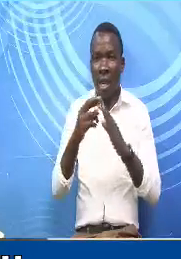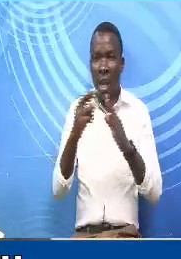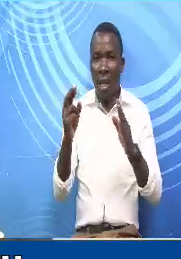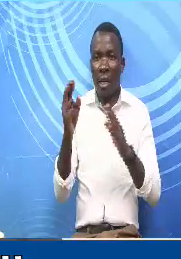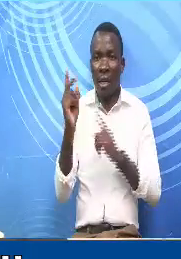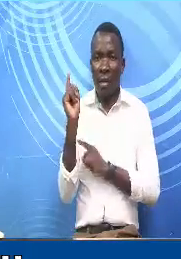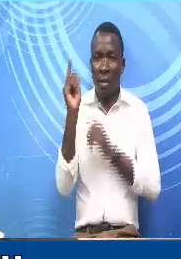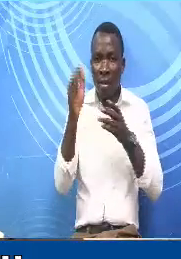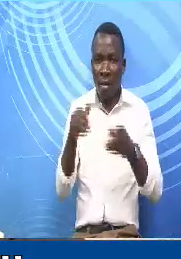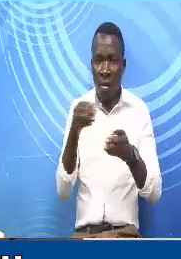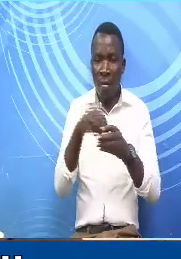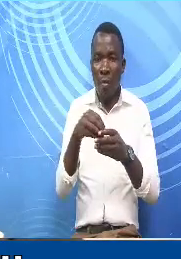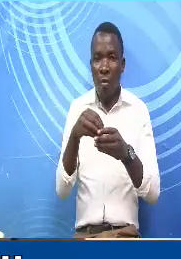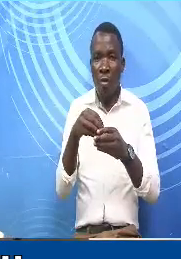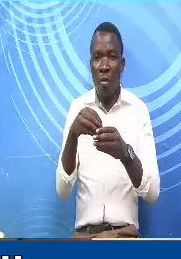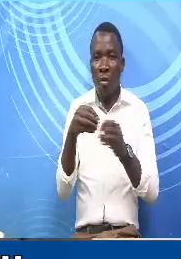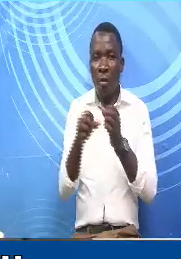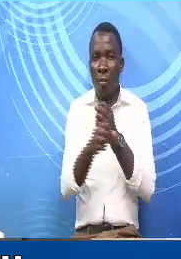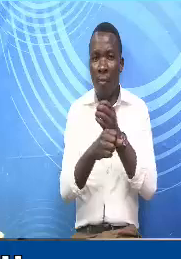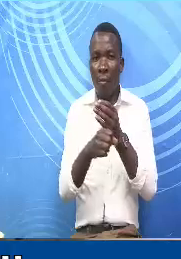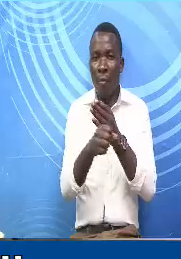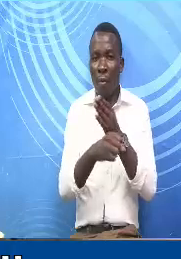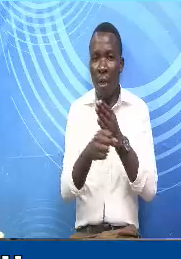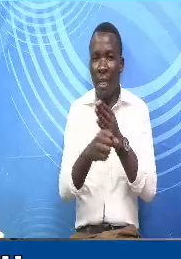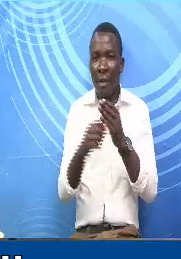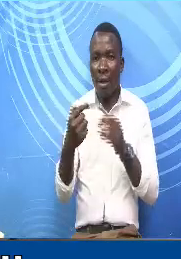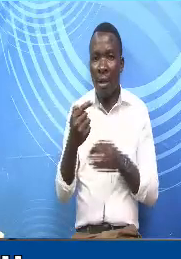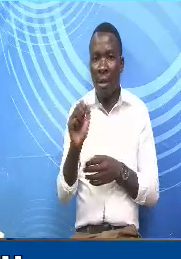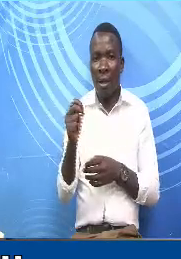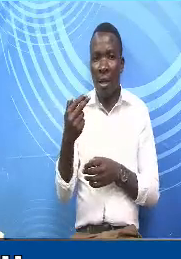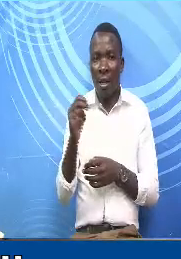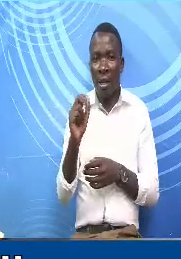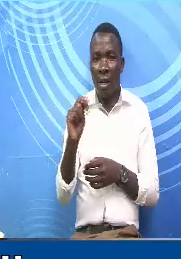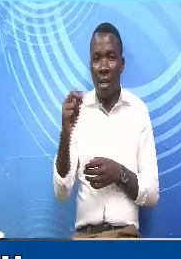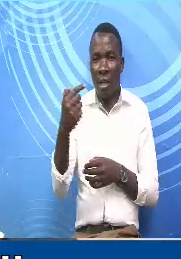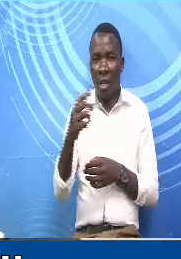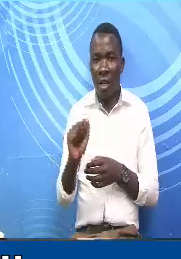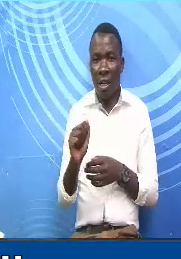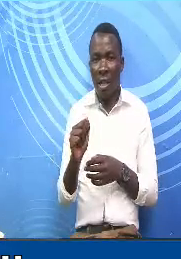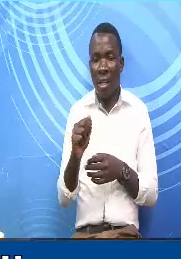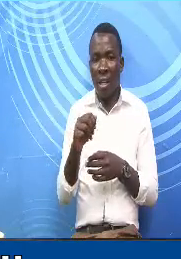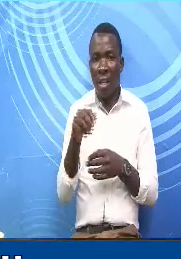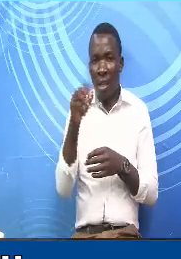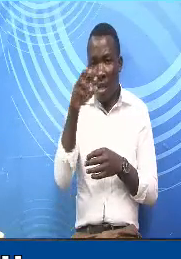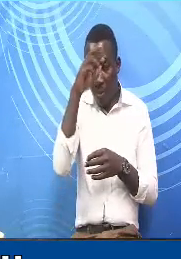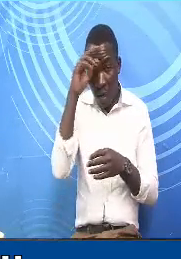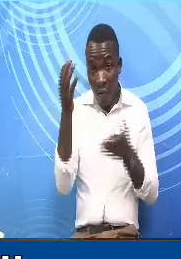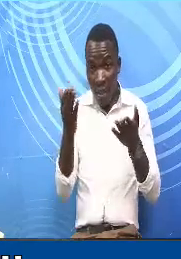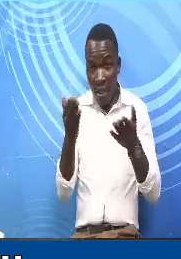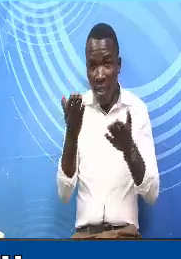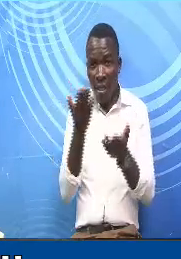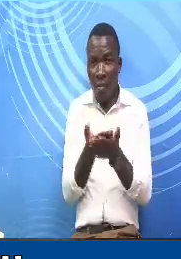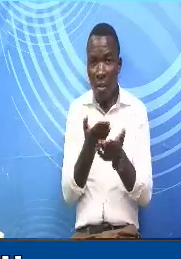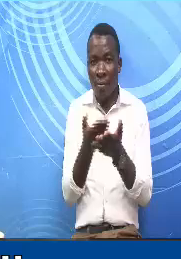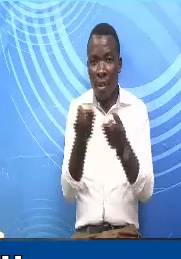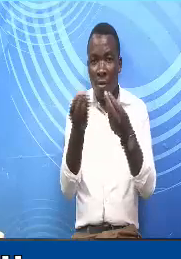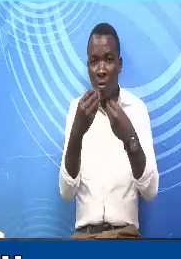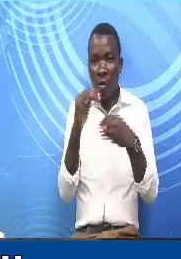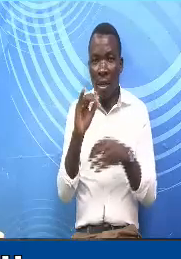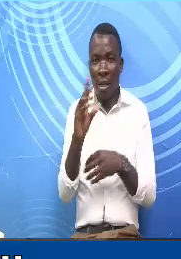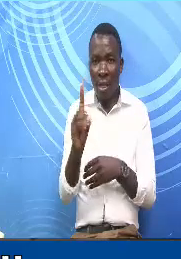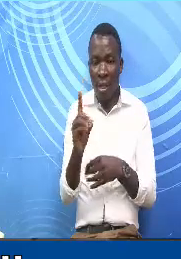nko kungambanira muri makeye impamvu nuko namubajije ngo mirangamuntu yanjye akavuga ngo ntayo nguhaye uzaze